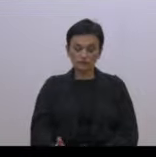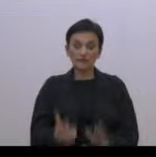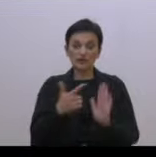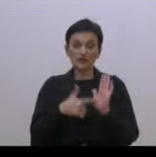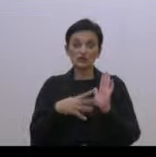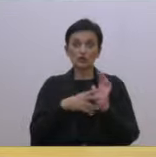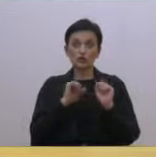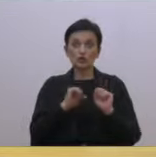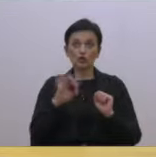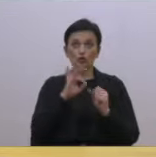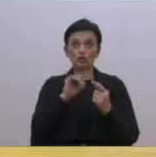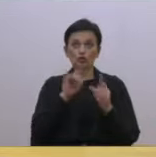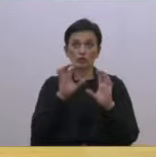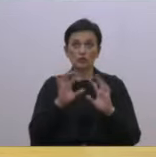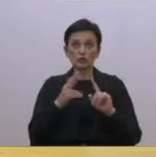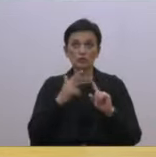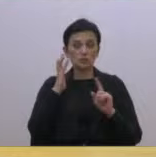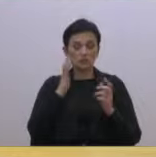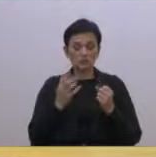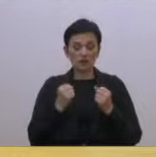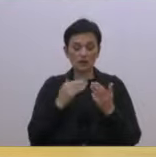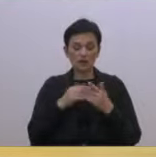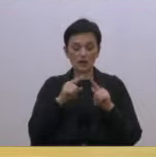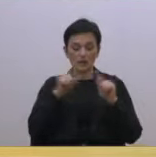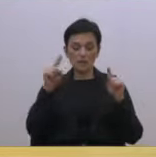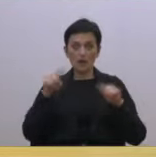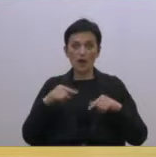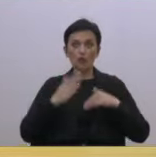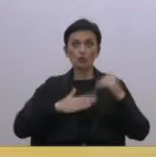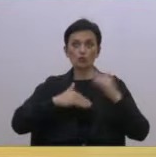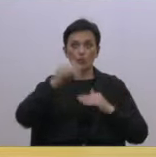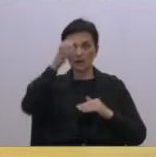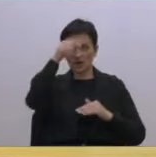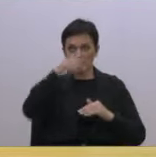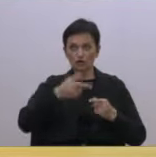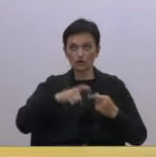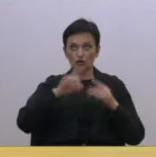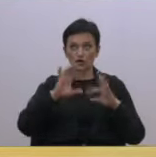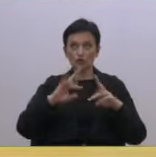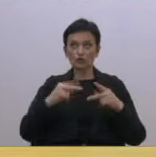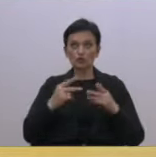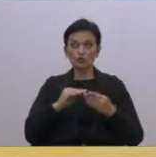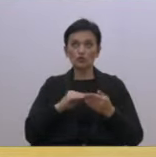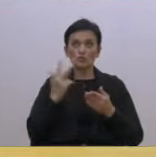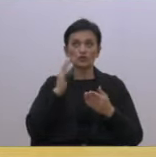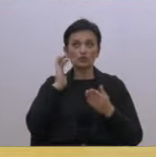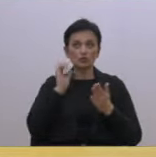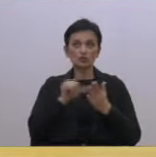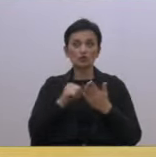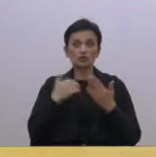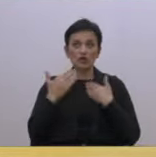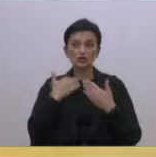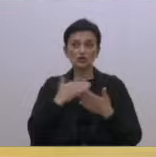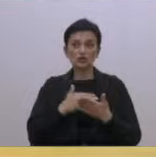Samozřejmě, mohli jsme si nám říct, kanon mezi mosmet, mohli bychom. A máme pak ještě profesí, kanon chleby, že se o kanon chleby, mezi mosmet, to čartu kentiske